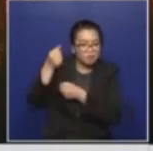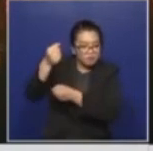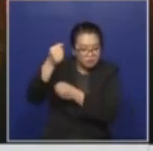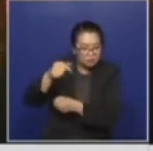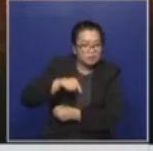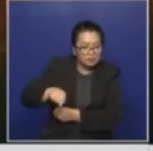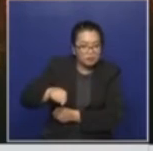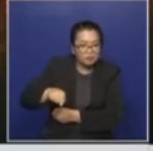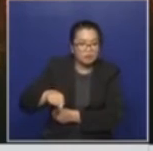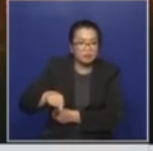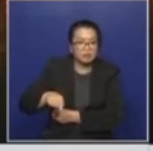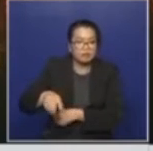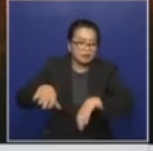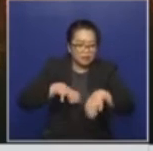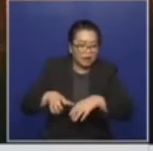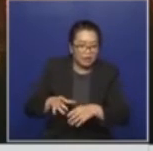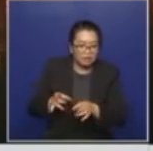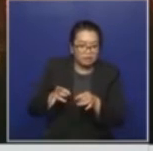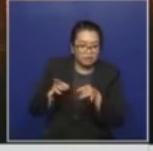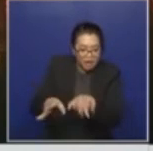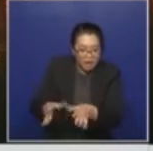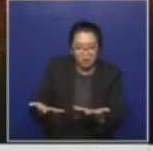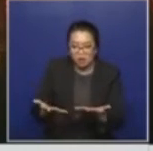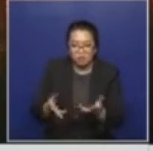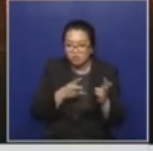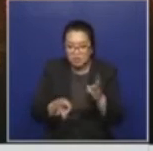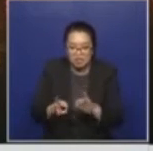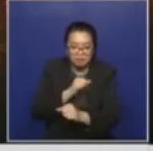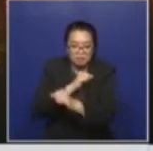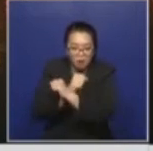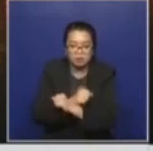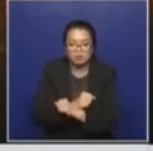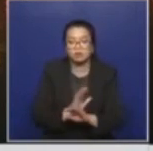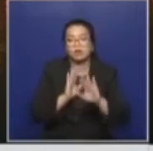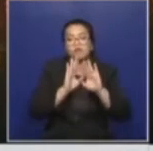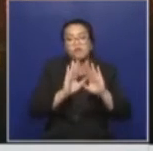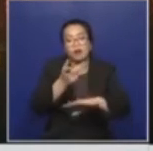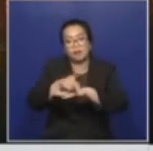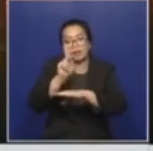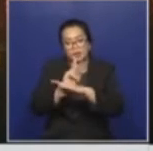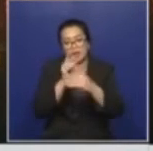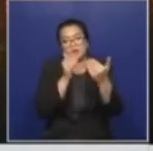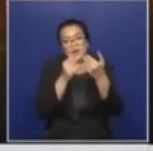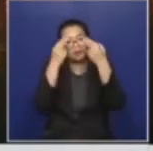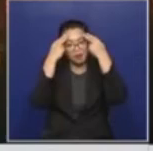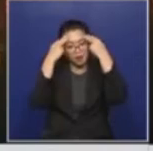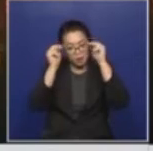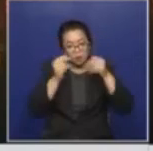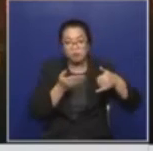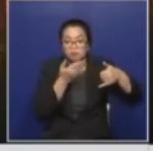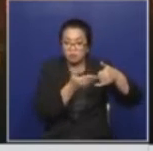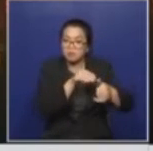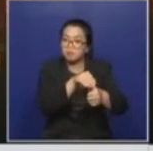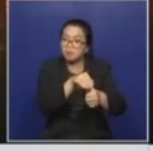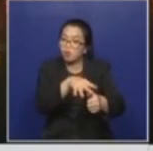ตนักศึกษาเยาวชนแล้วผมฝากท่านประธานไปถึงท่านนายกครับท่านนายกในฐานะเป็นผู้น